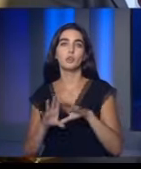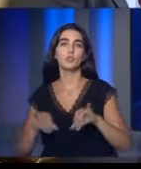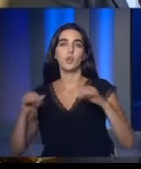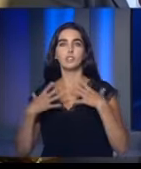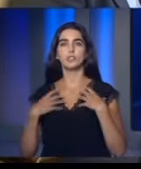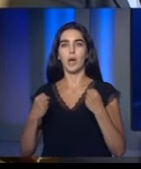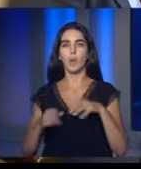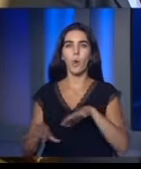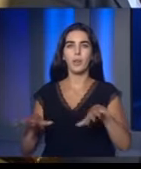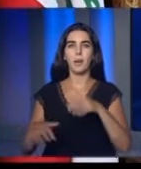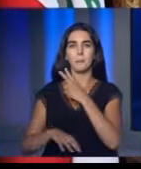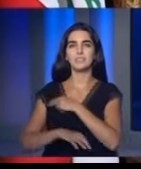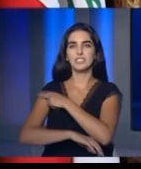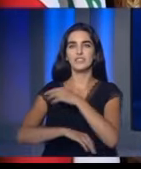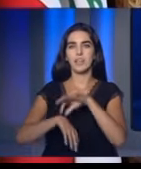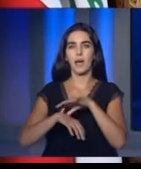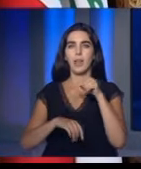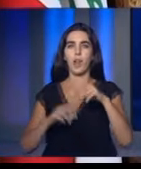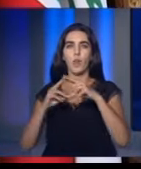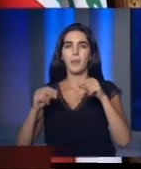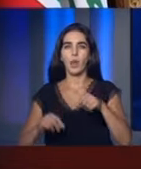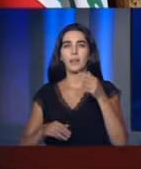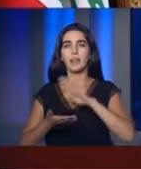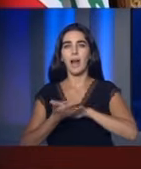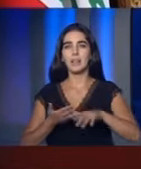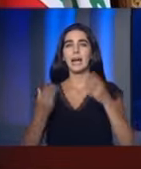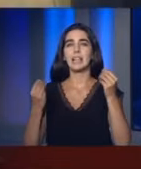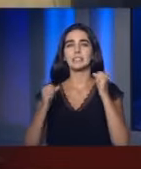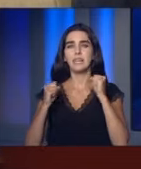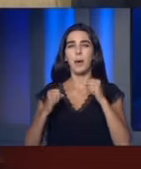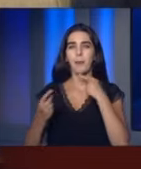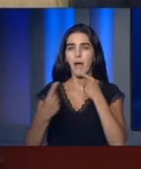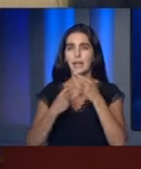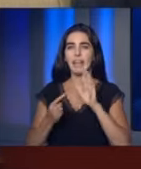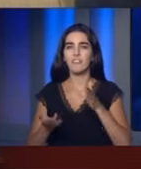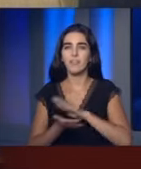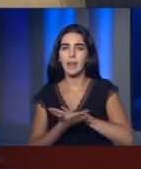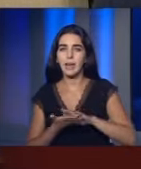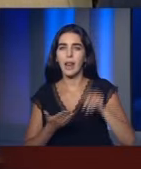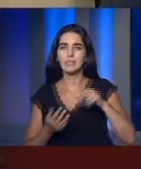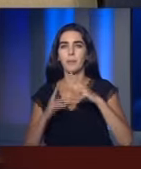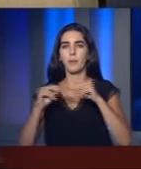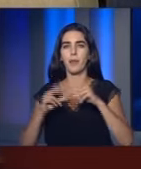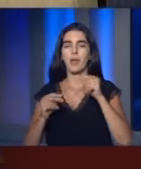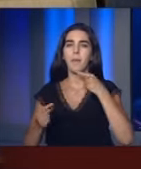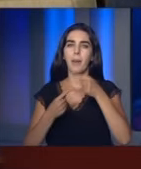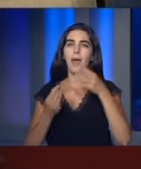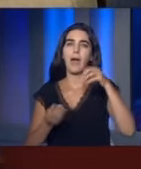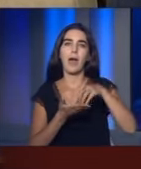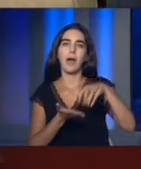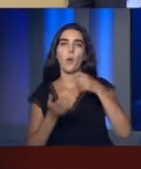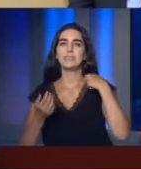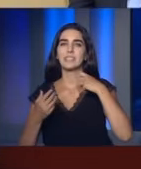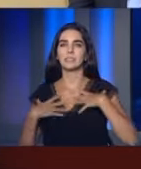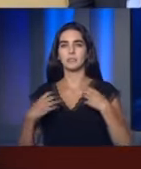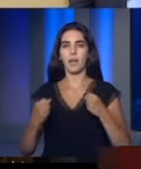الشؤون الصحية ووضع المستشفيات في لبنان والتغطية الاستشفائية، محور لقاء مفتي الجمهورية اللبنانية عبد اللطيف داريان مع وزير الصحة